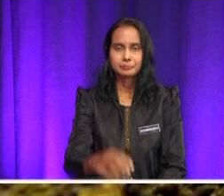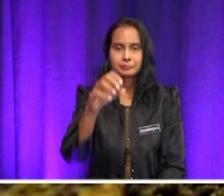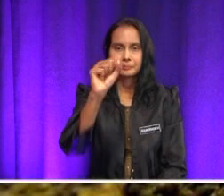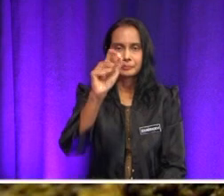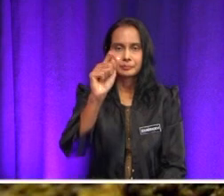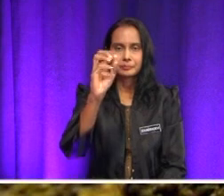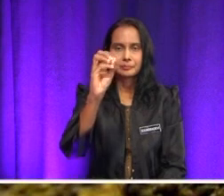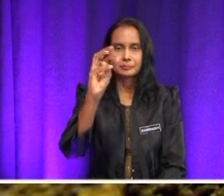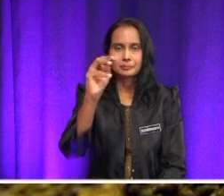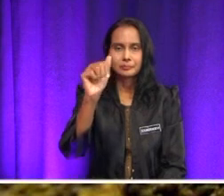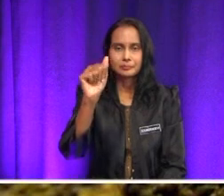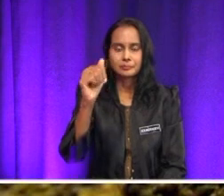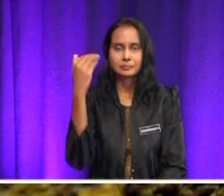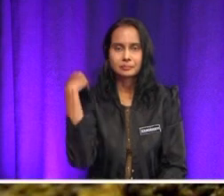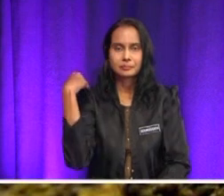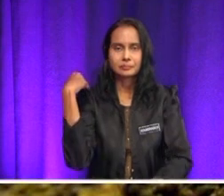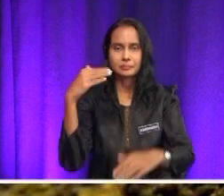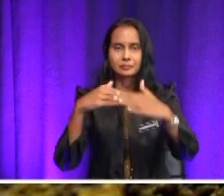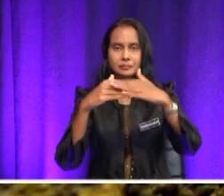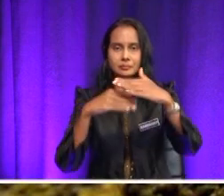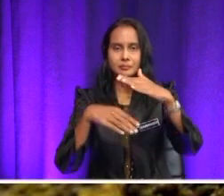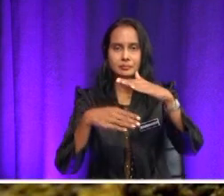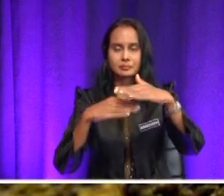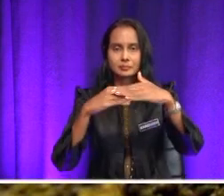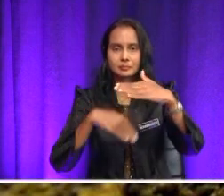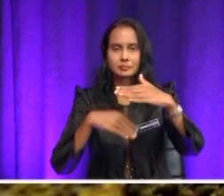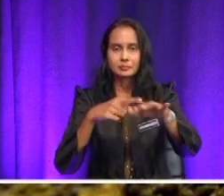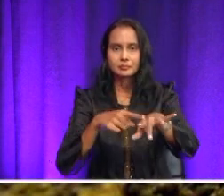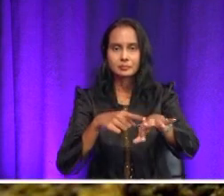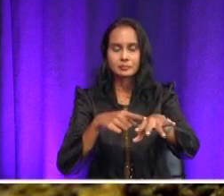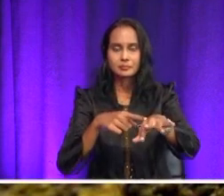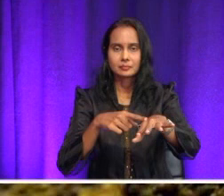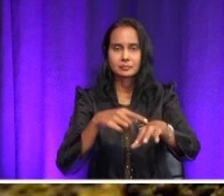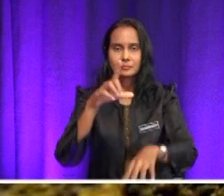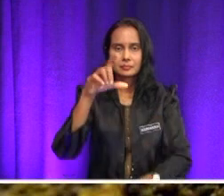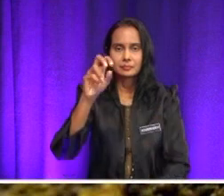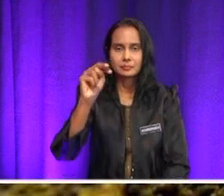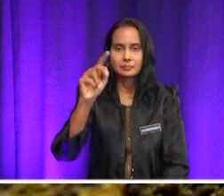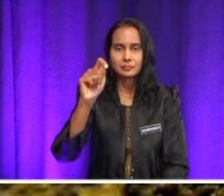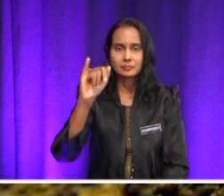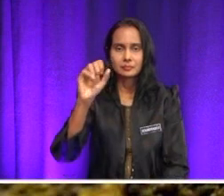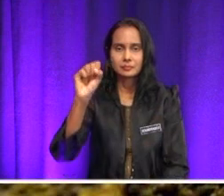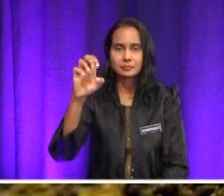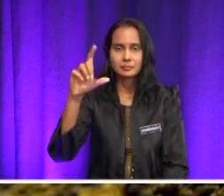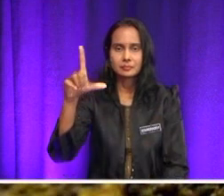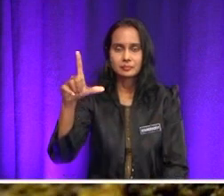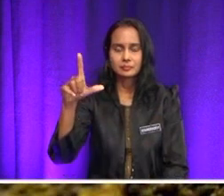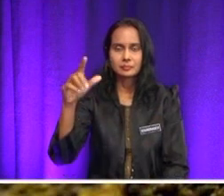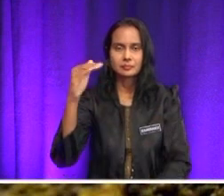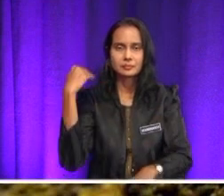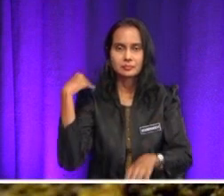bagian daun bagian bawah daun ini stoma lentisel adalah satu bukaan kecil yang berada di bagian batang